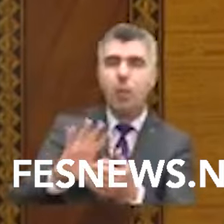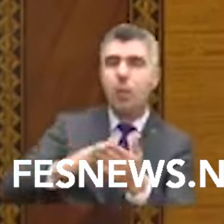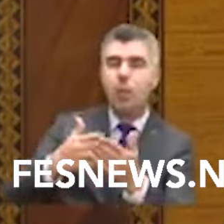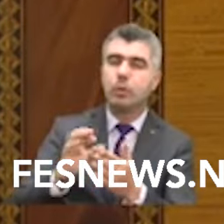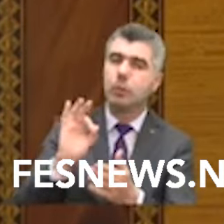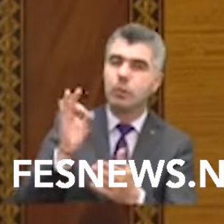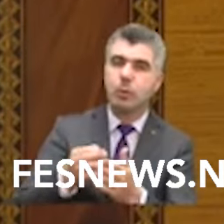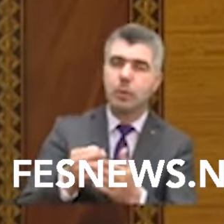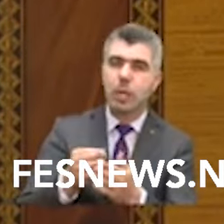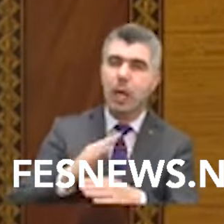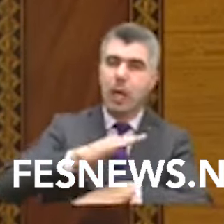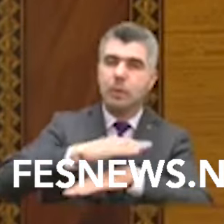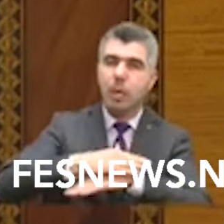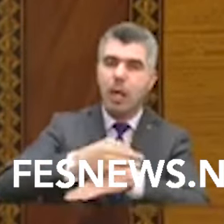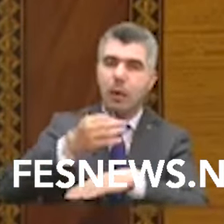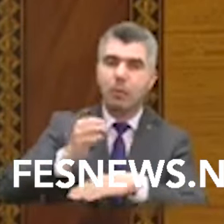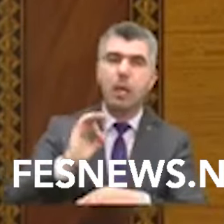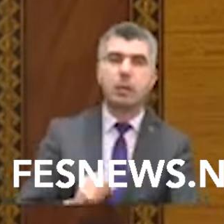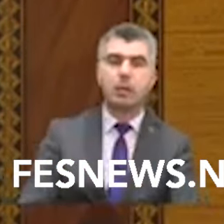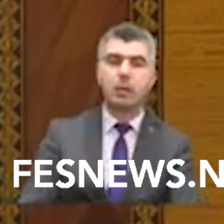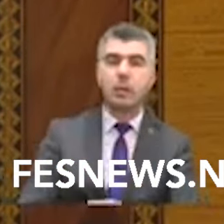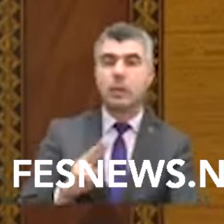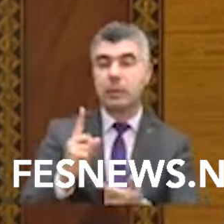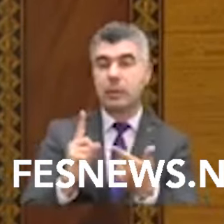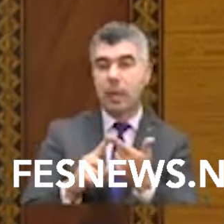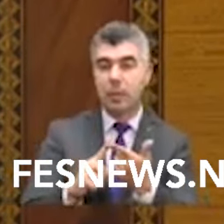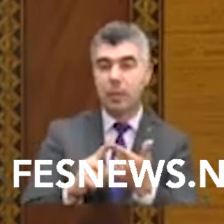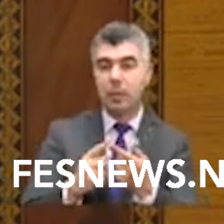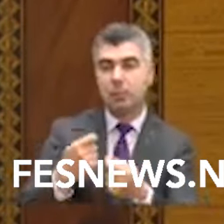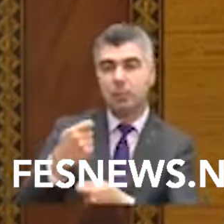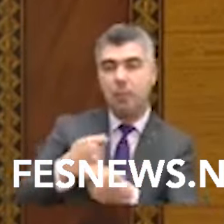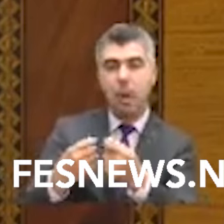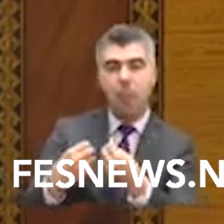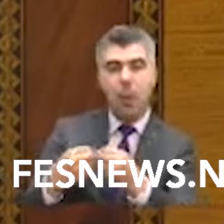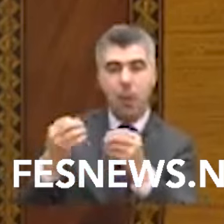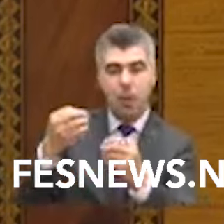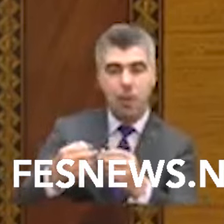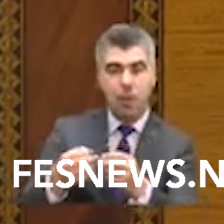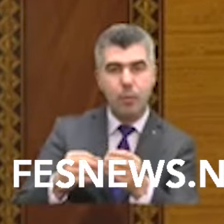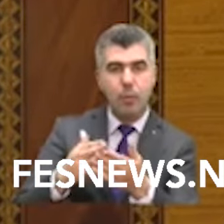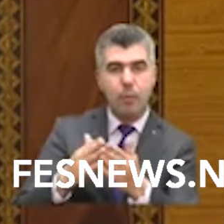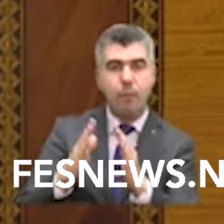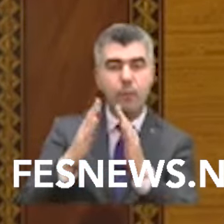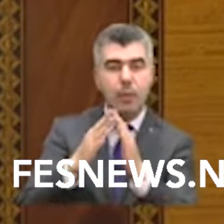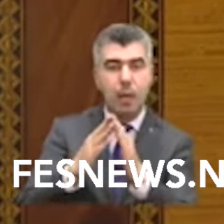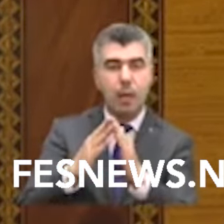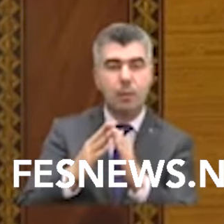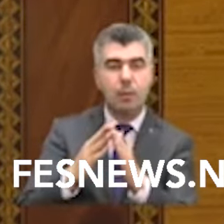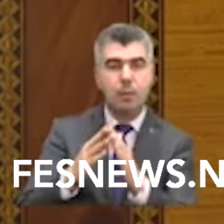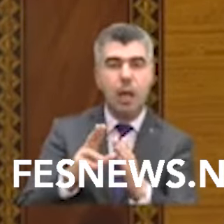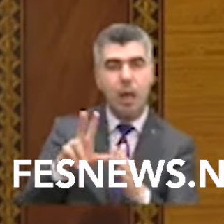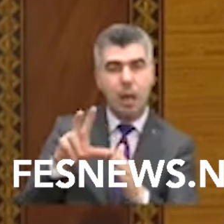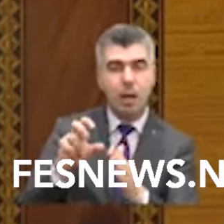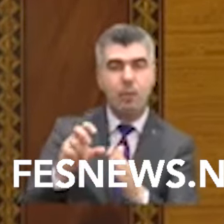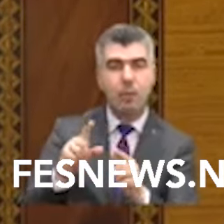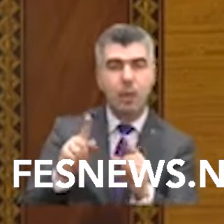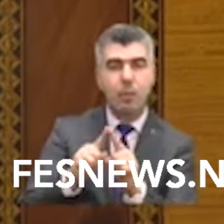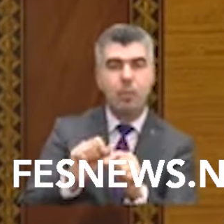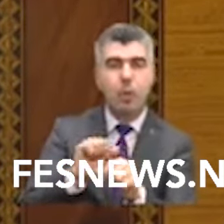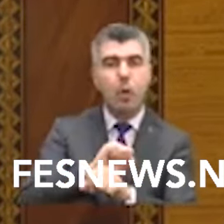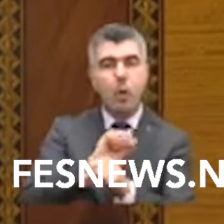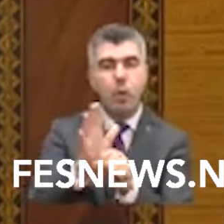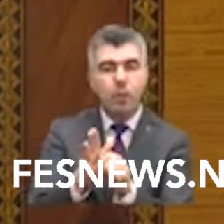ديالهم كيحترم الكرامة. ثانيا الرهان الاقتصادي، كما كتعرفوا واحد القطاع اللي عاش أزمة مع